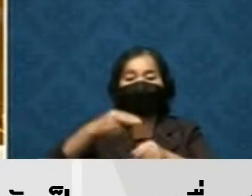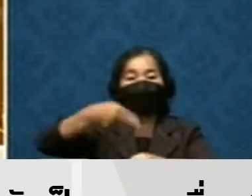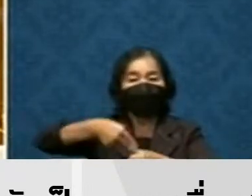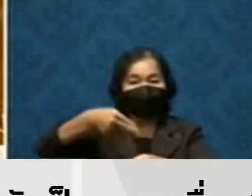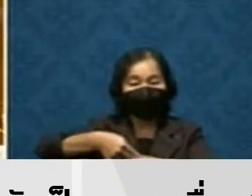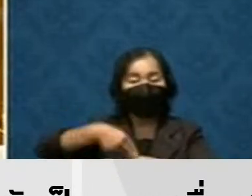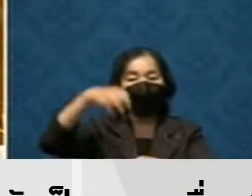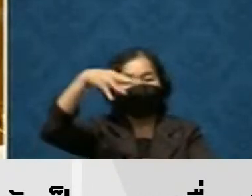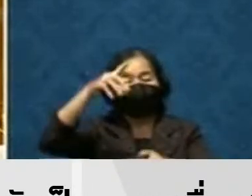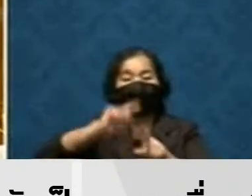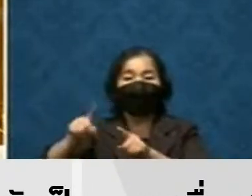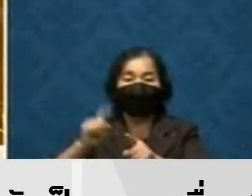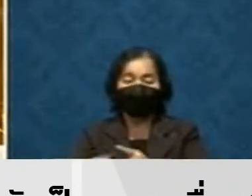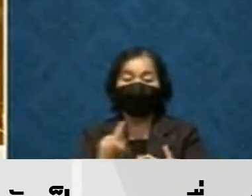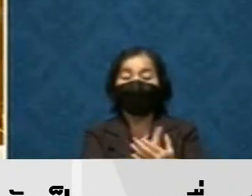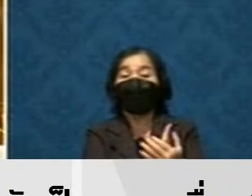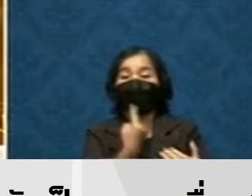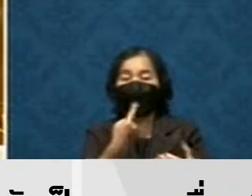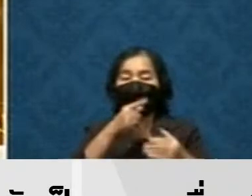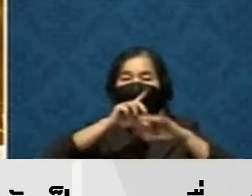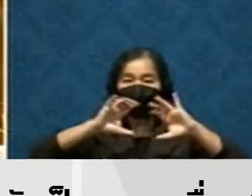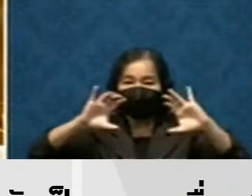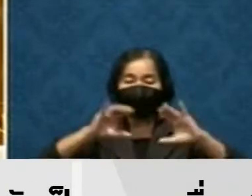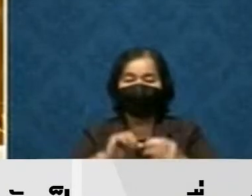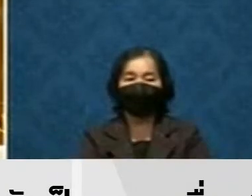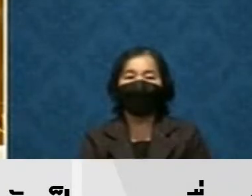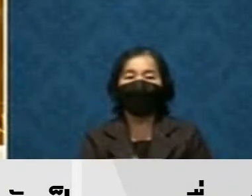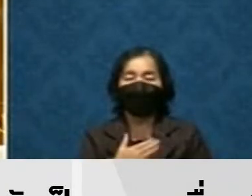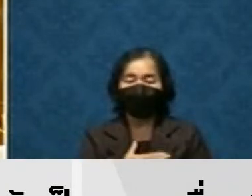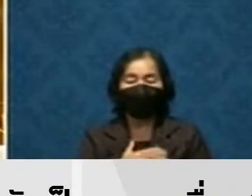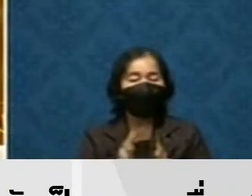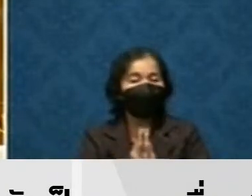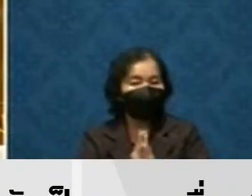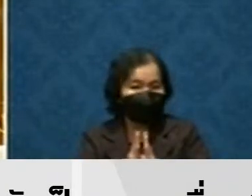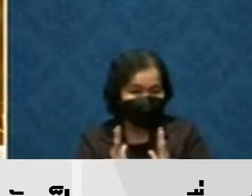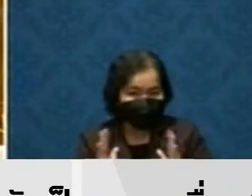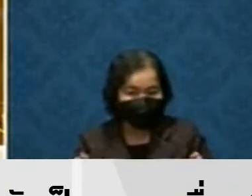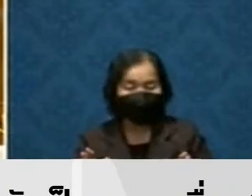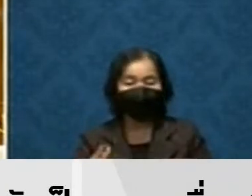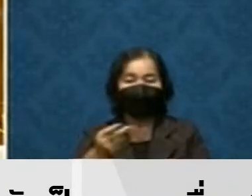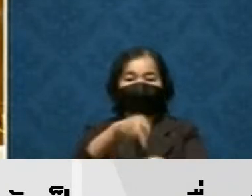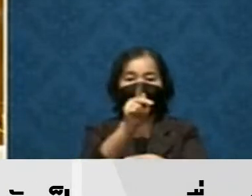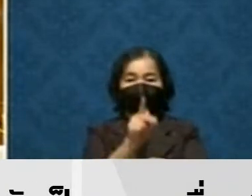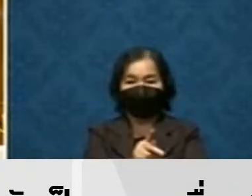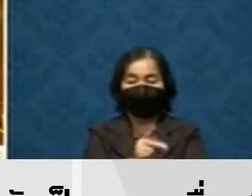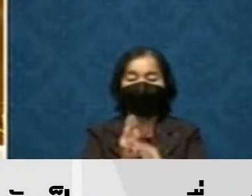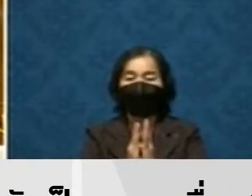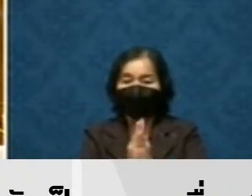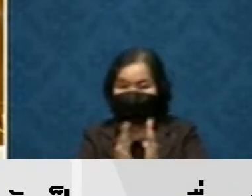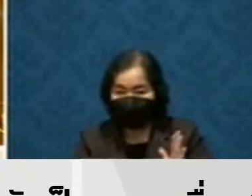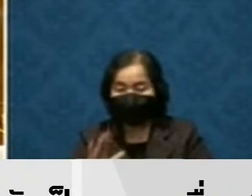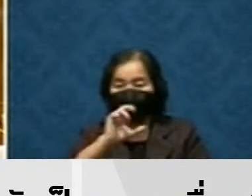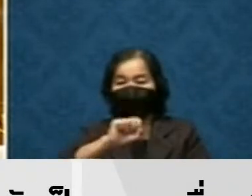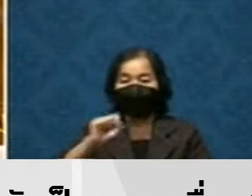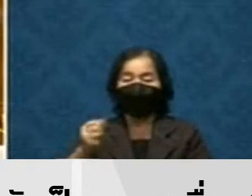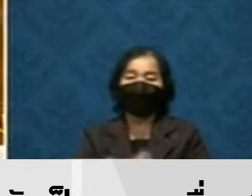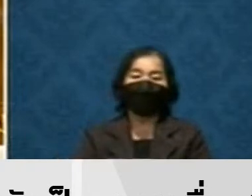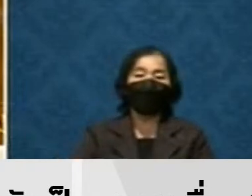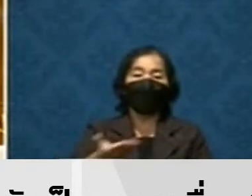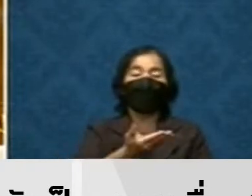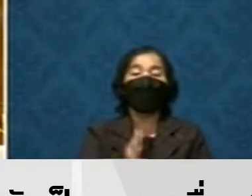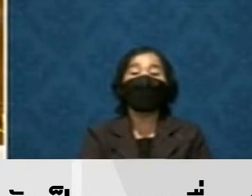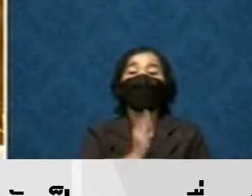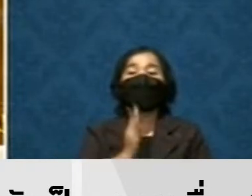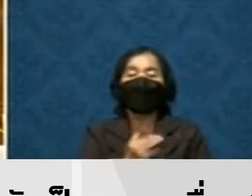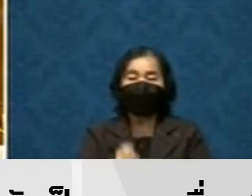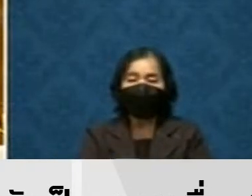แต่ว่าสุดท้ายก็ยังมีประเด็นนะเรื่องงบประมาณที่หลุดออกมาอยู่เรื่องทั่งแต่เรื่องอะไรละเรื่องสร้างพนัสบ้านพักพนักงานให้